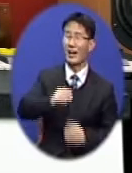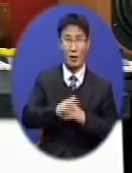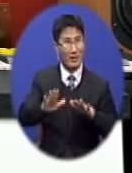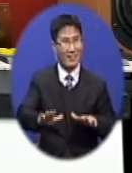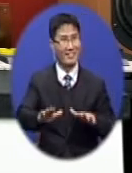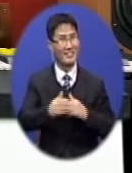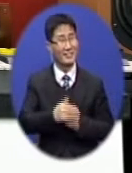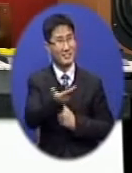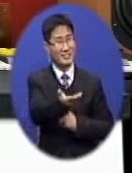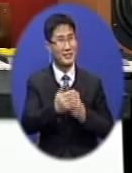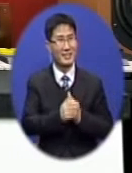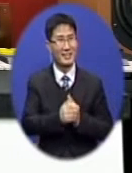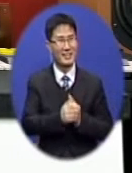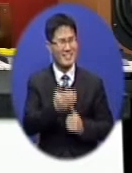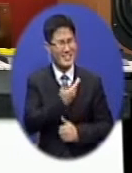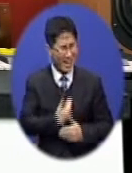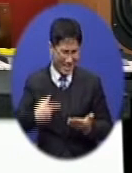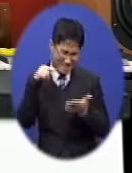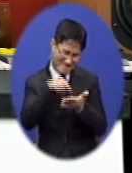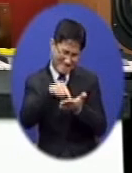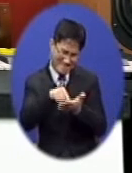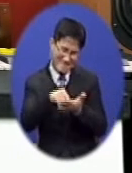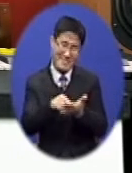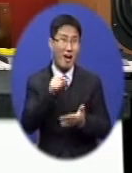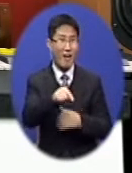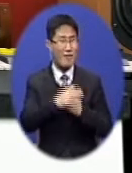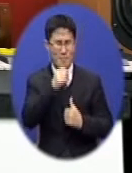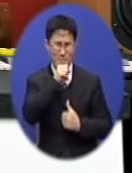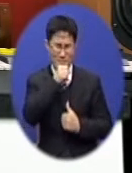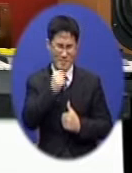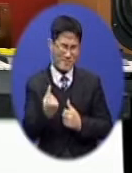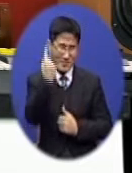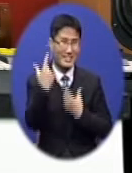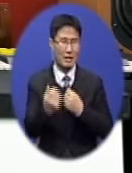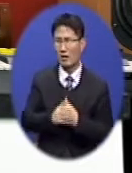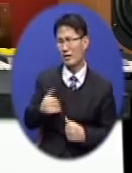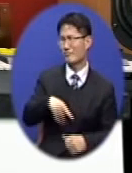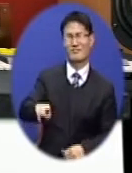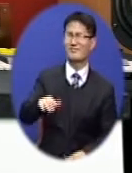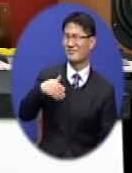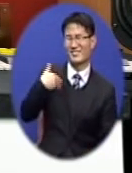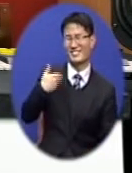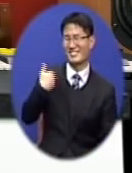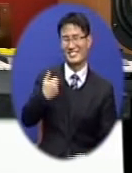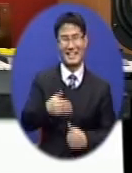오늘 임원숙 선생님은 이제 제자들이 눌러주는 표만 해도 대단한 거예요. 아이고, 모르지요. 네.